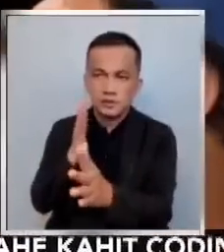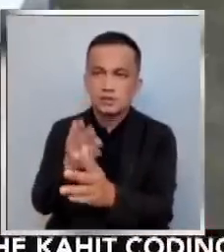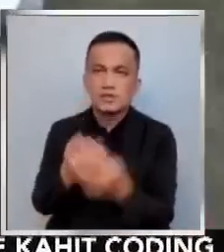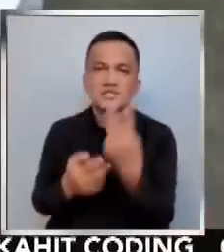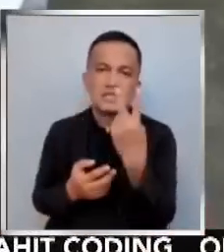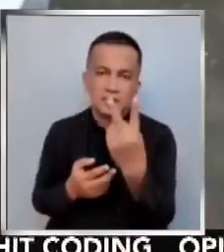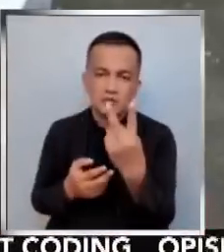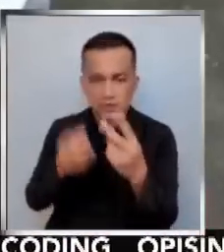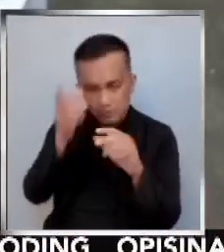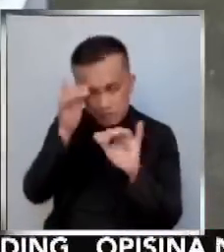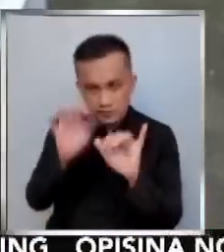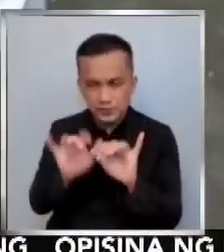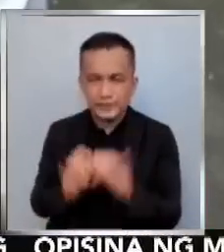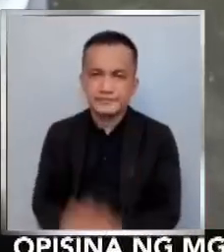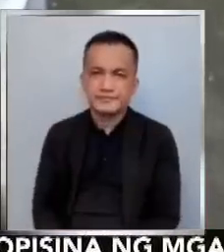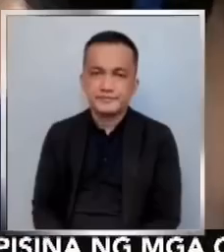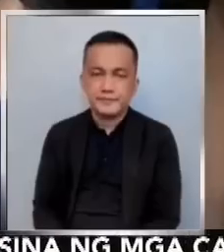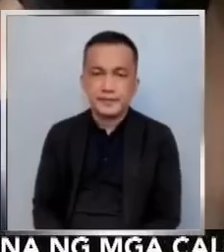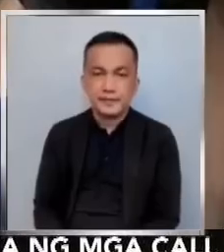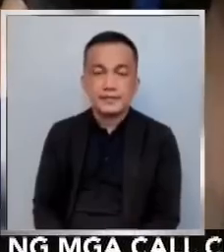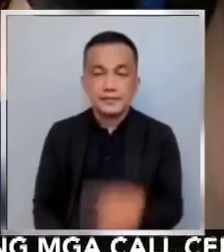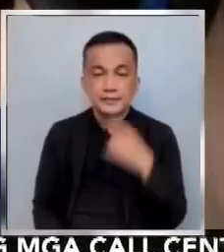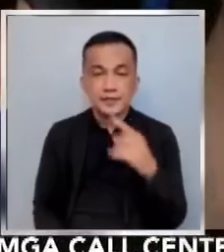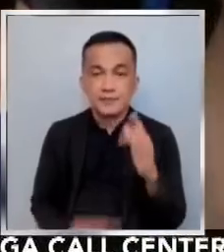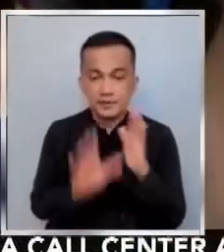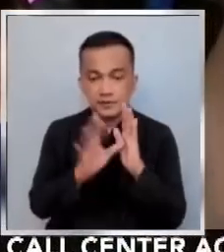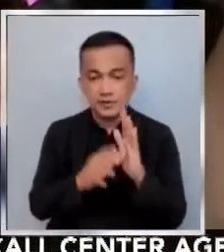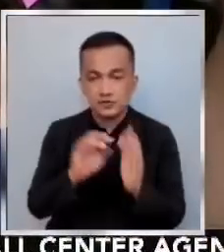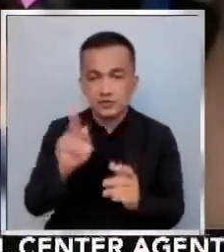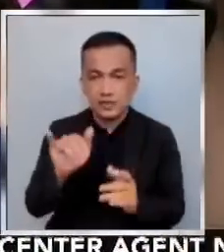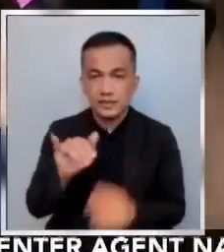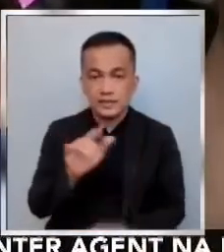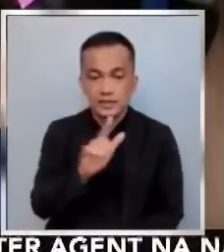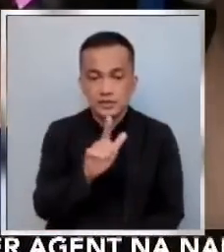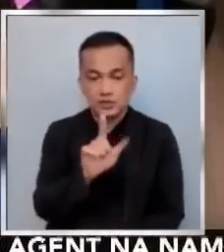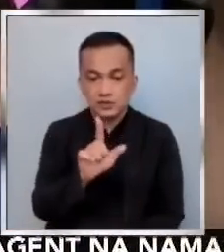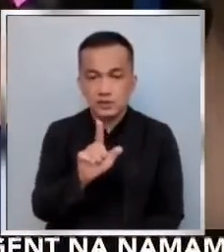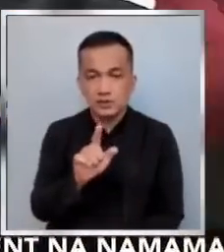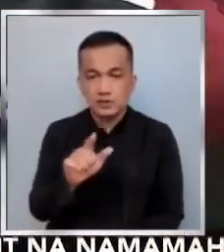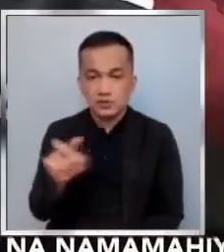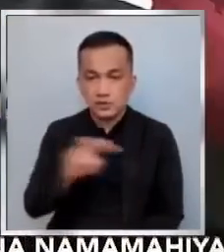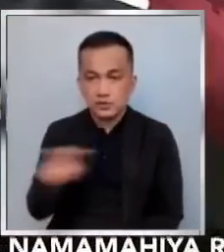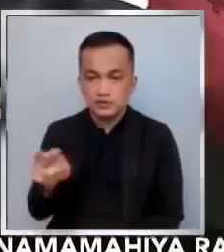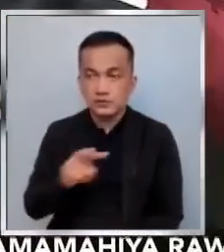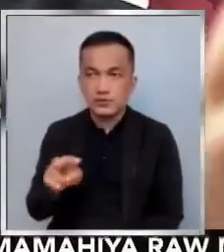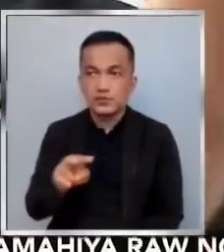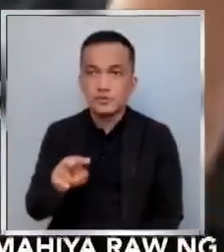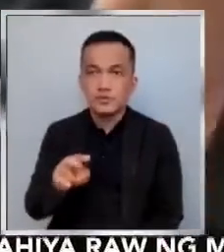nakalaan. Ayon sa COMELEC, as of July 21, 2022,